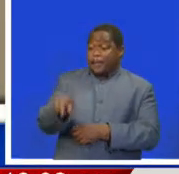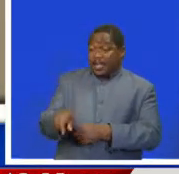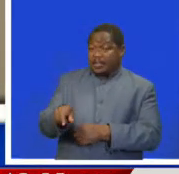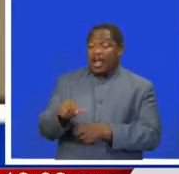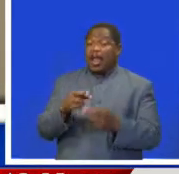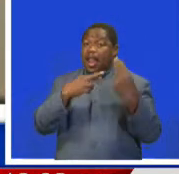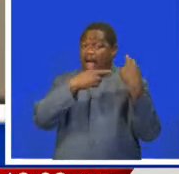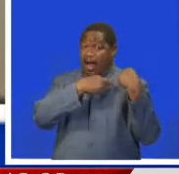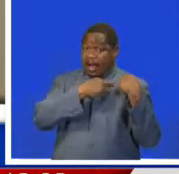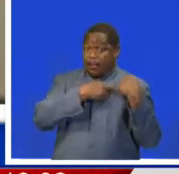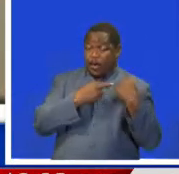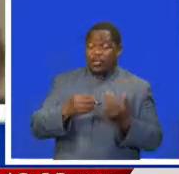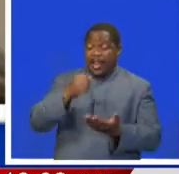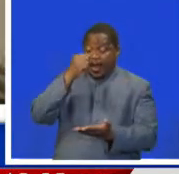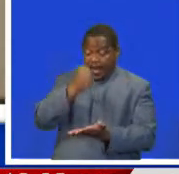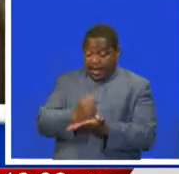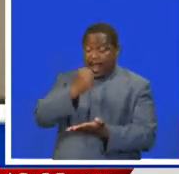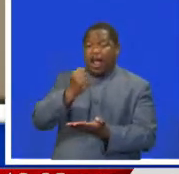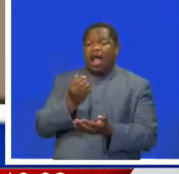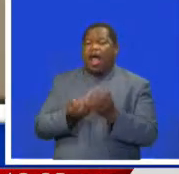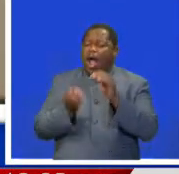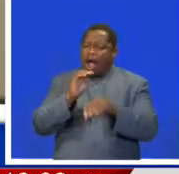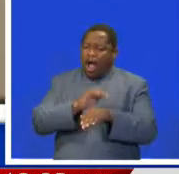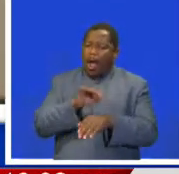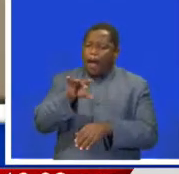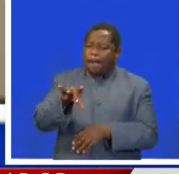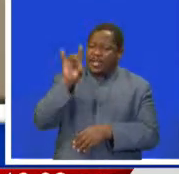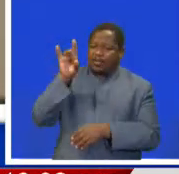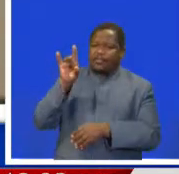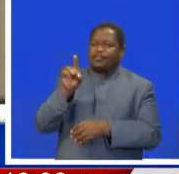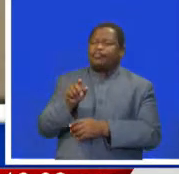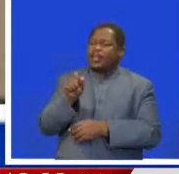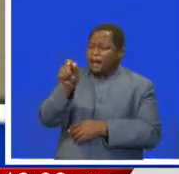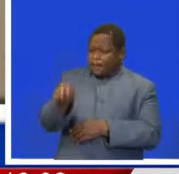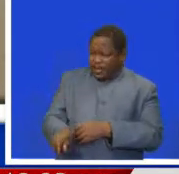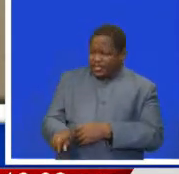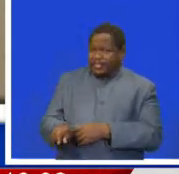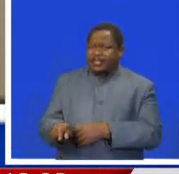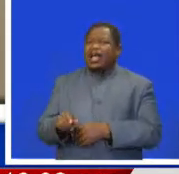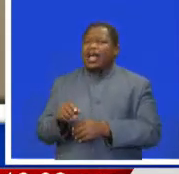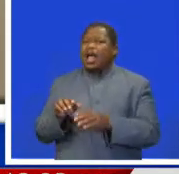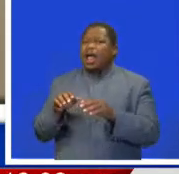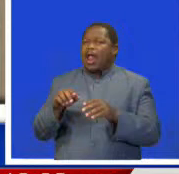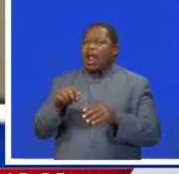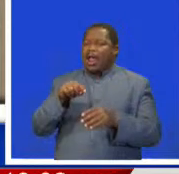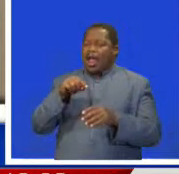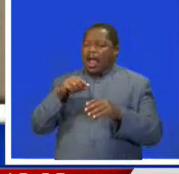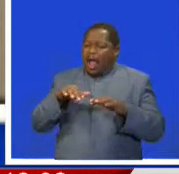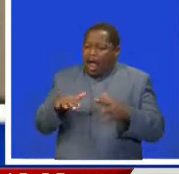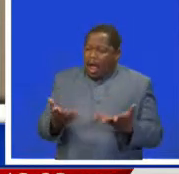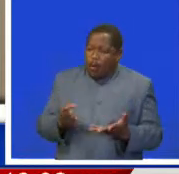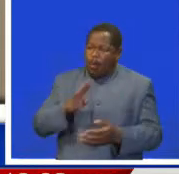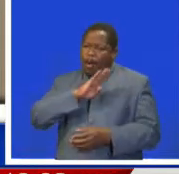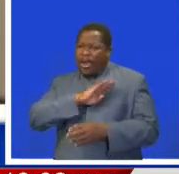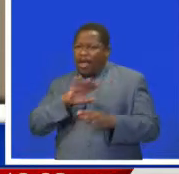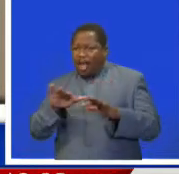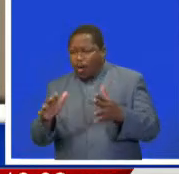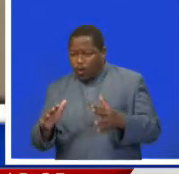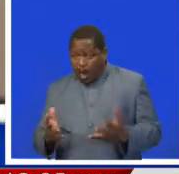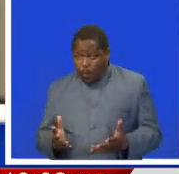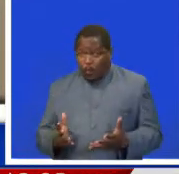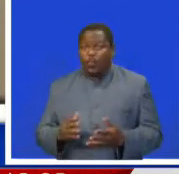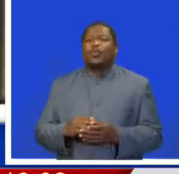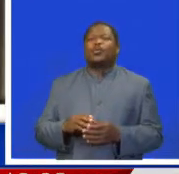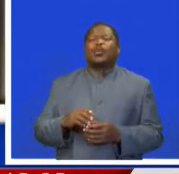yena ukhetheka sini umuntu lo njani yona le personnel letaba khona ngaphansi kwakhe